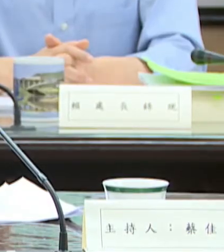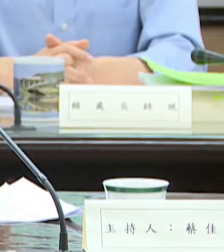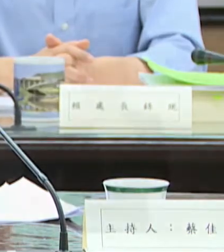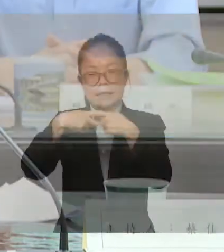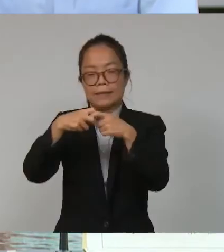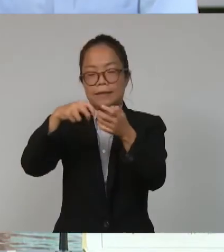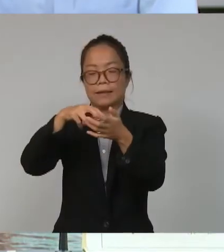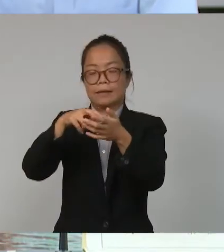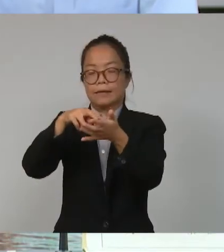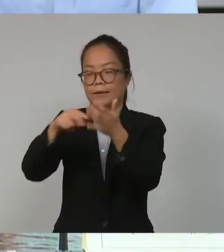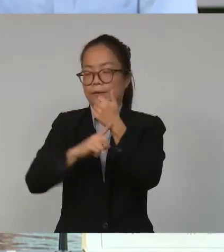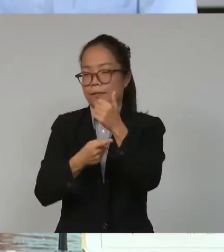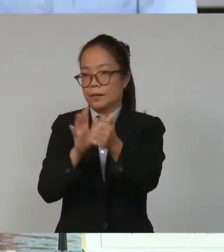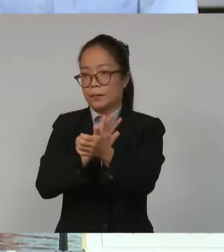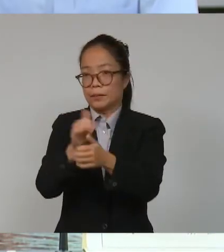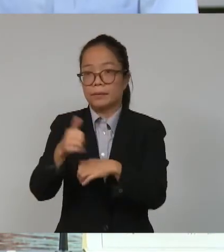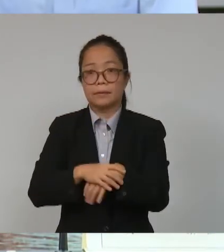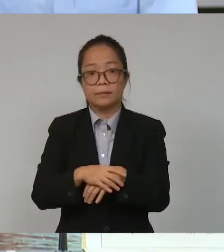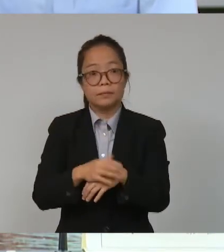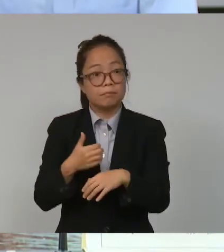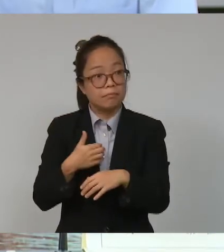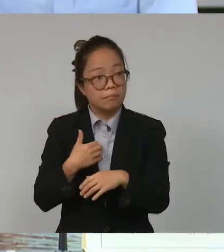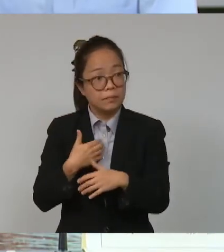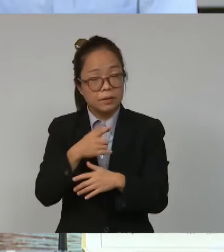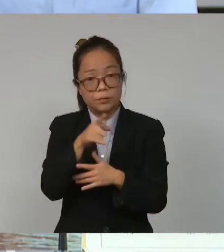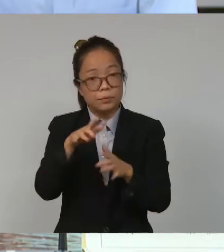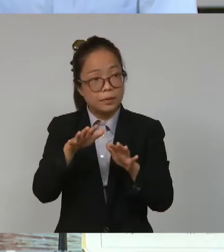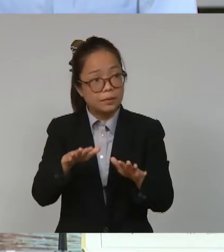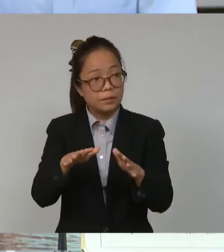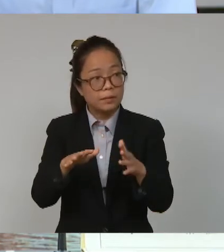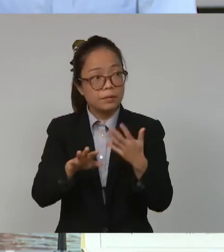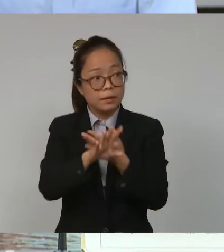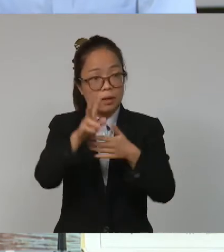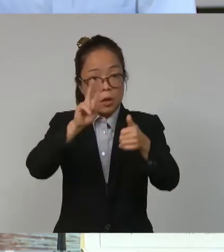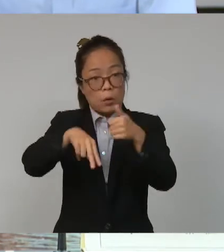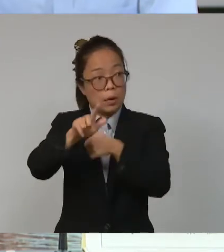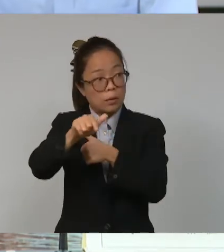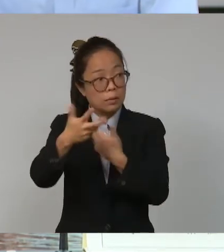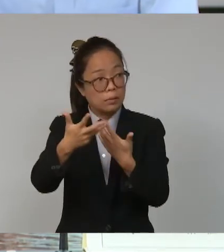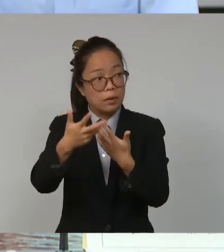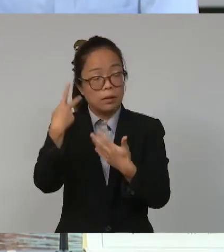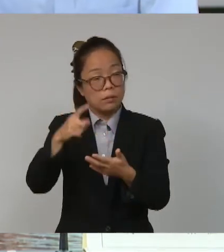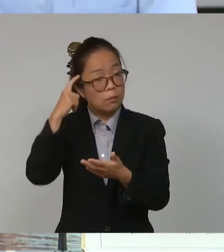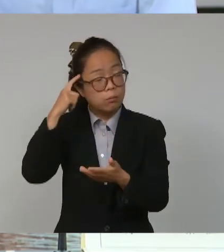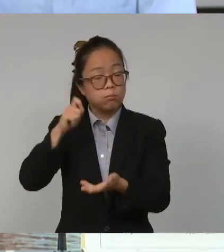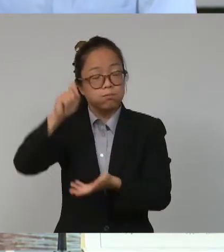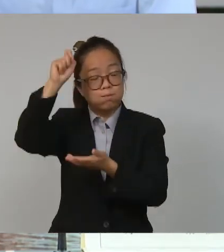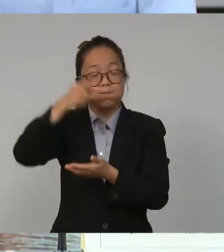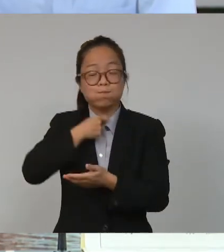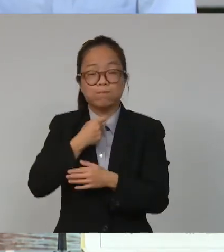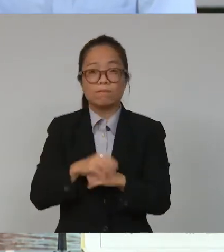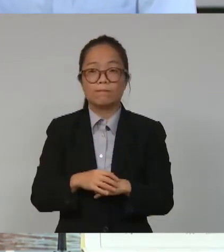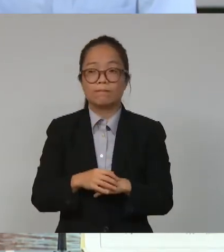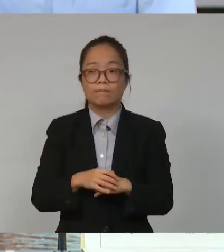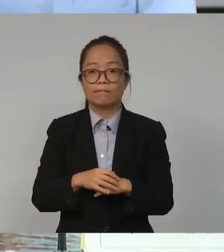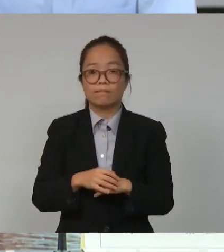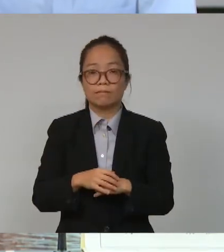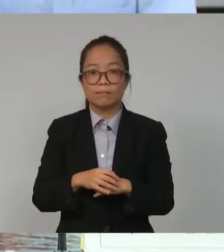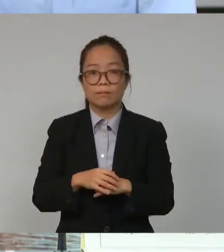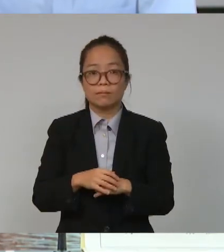谢谢立委员哦，那不晓得那就请刘老师再发言。